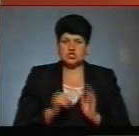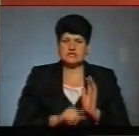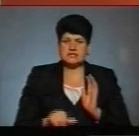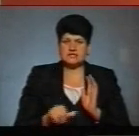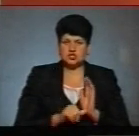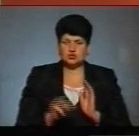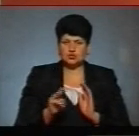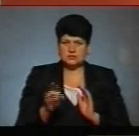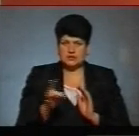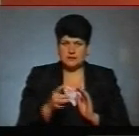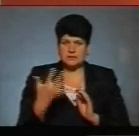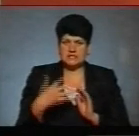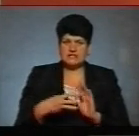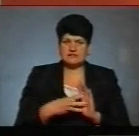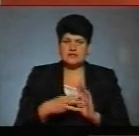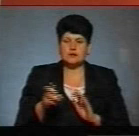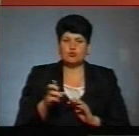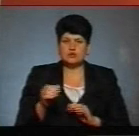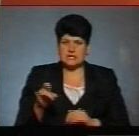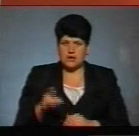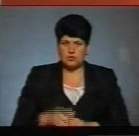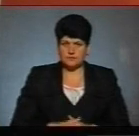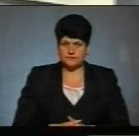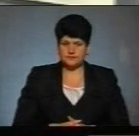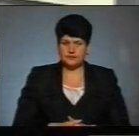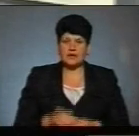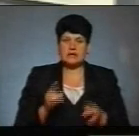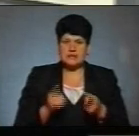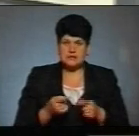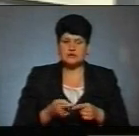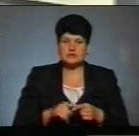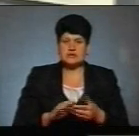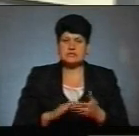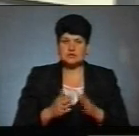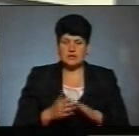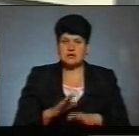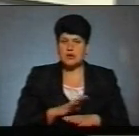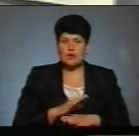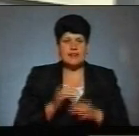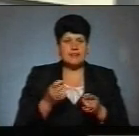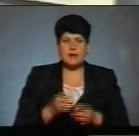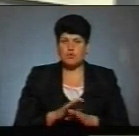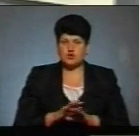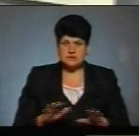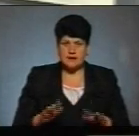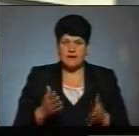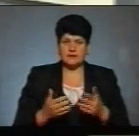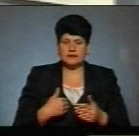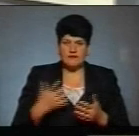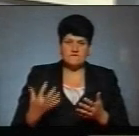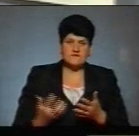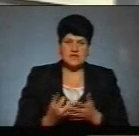66 Шумський район і 58 Бучицький район. Дійсно, така ситуація була непроста, але нам